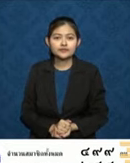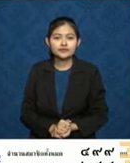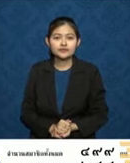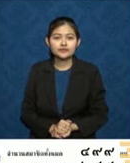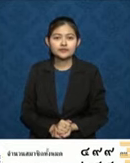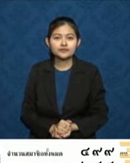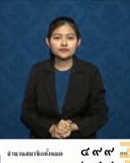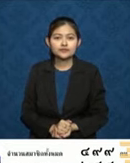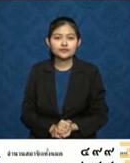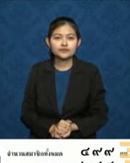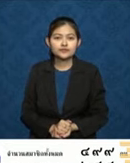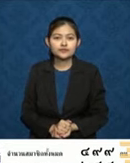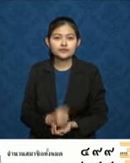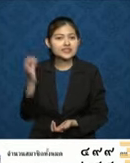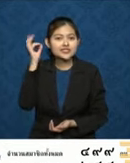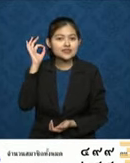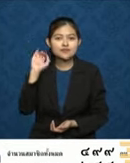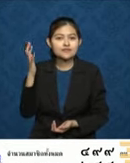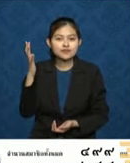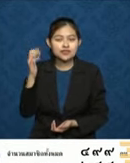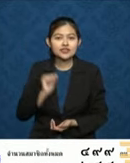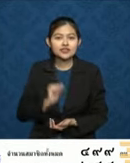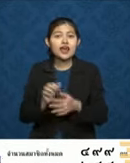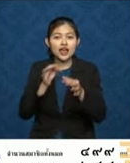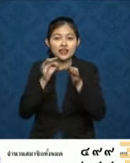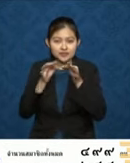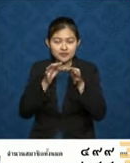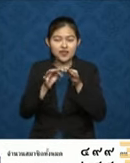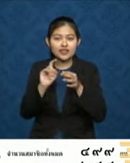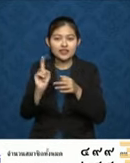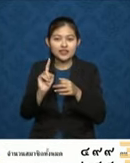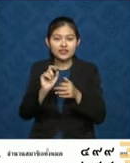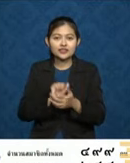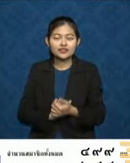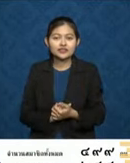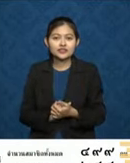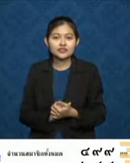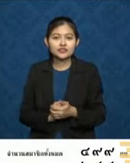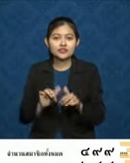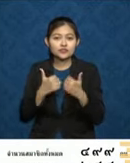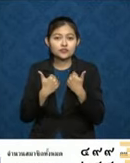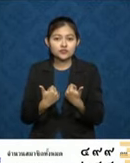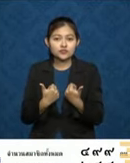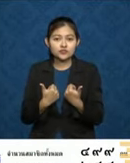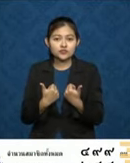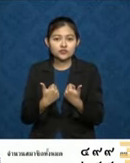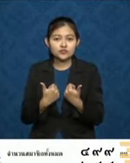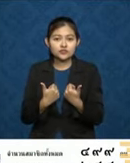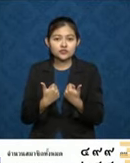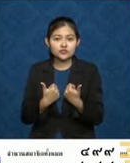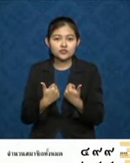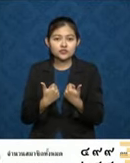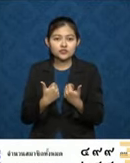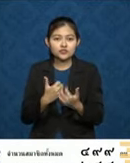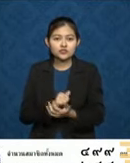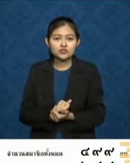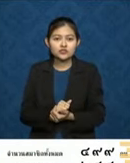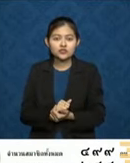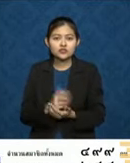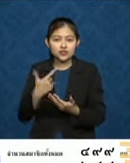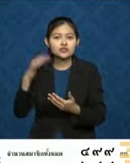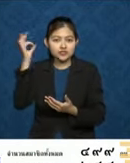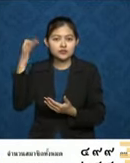คะไม่มีเสียงนะคะดิฉันขออธิบายก็ได้คือในกรณีที่ที่ปัจจุบันเนี่ยเอการพิมพ์ปากเพื่อจะลด